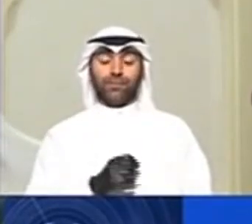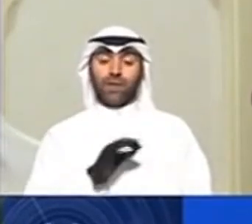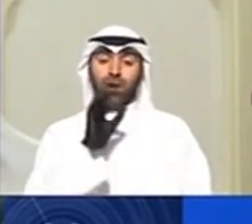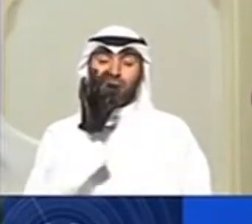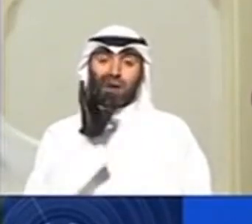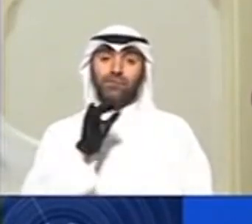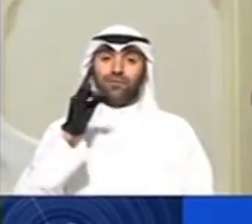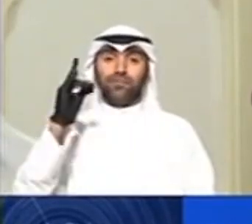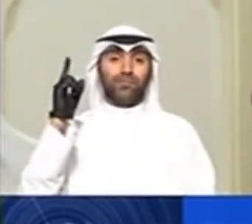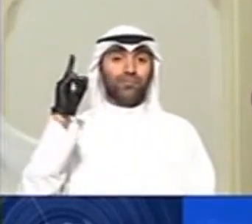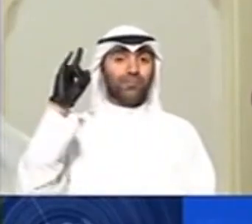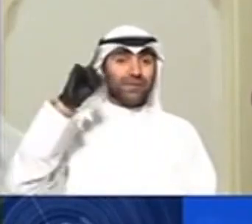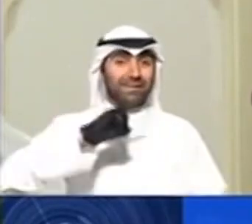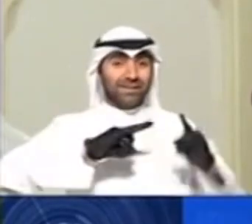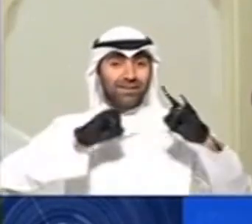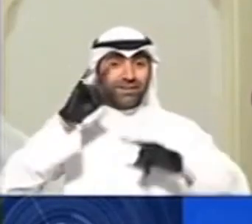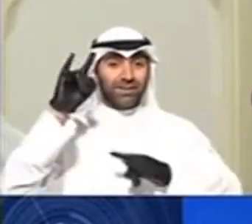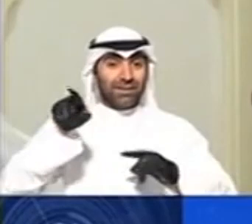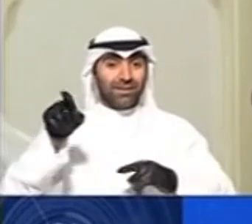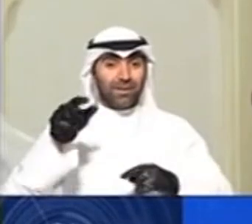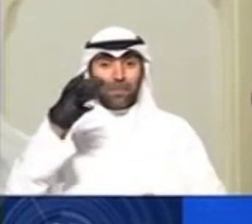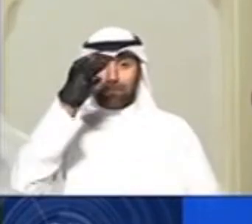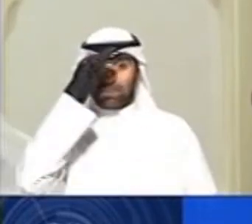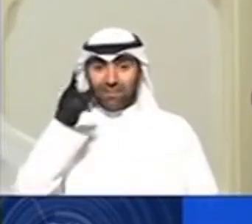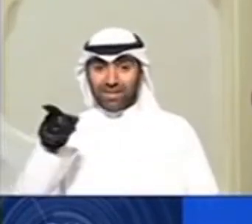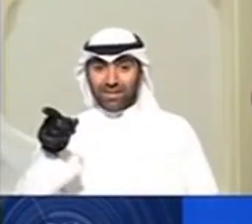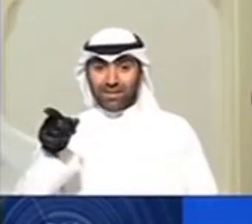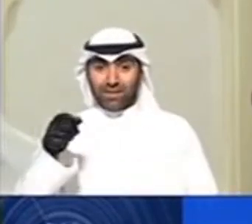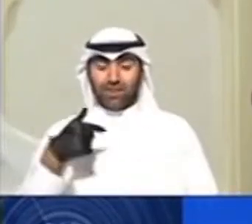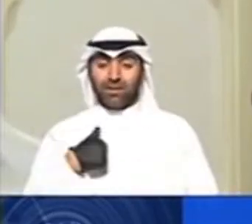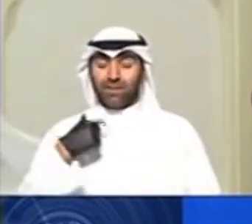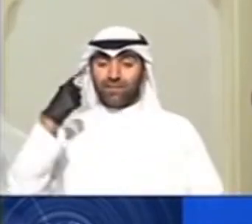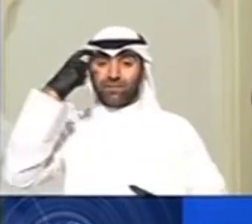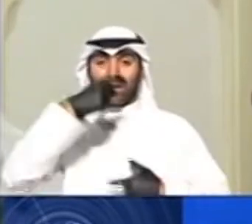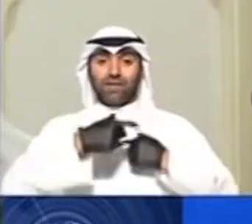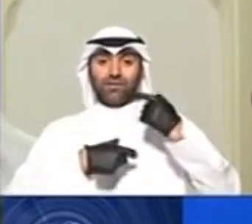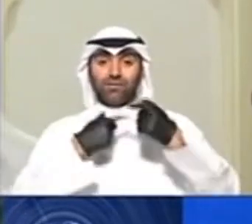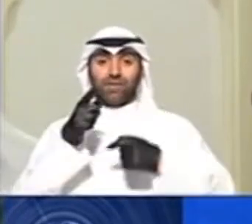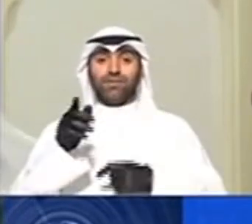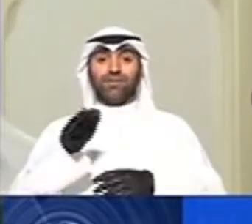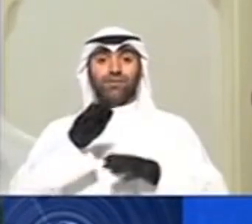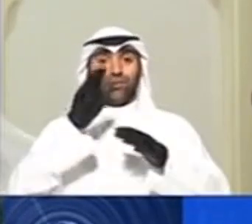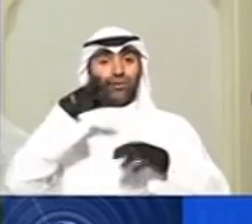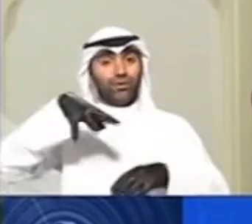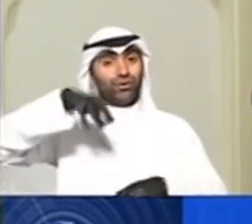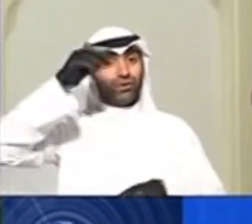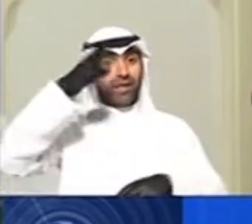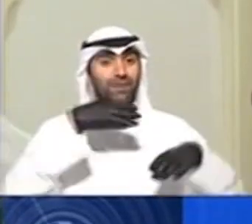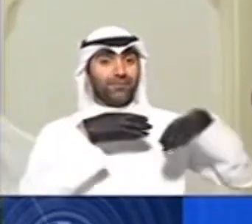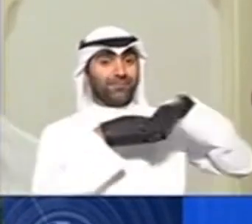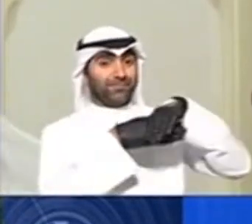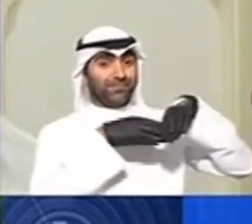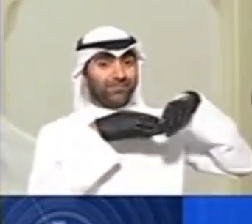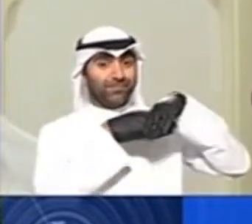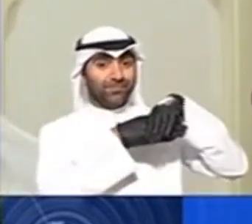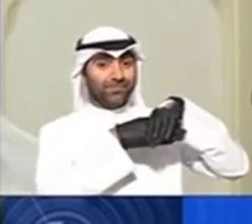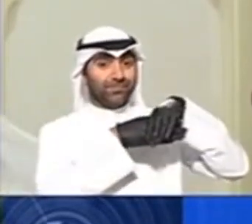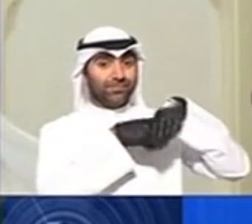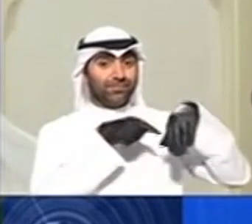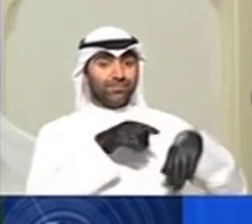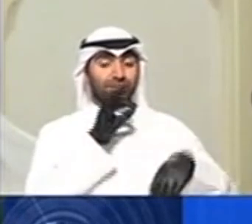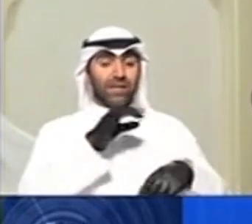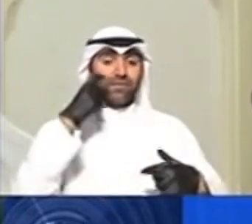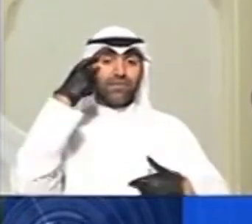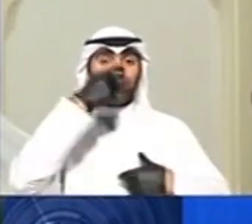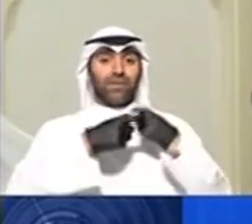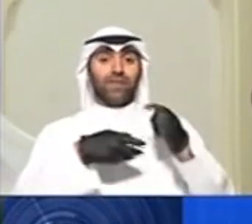يومي مع المخالطين للحالات المؤكدة، والحمد لله سموك يعني ماشيين